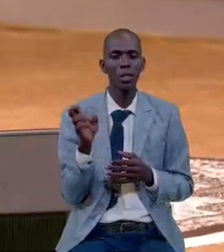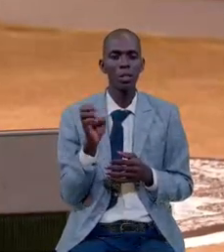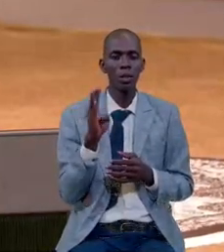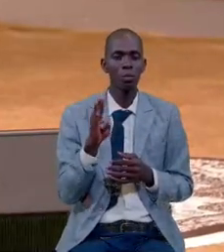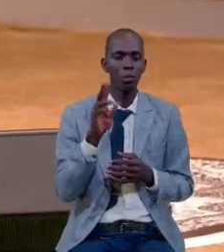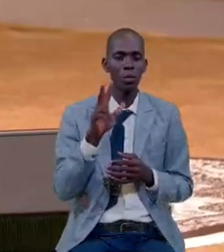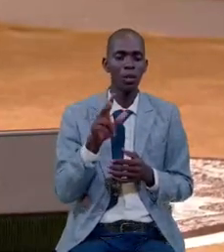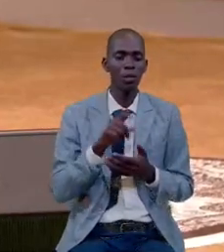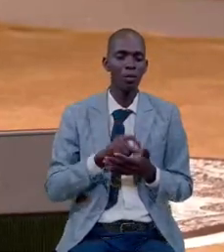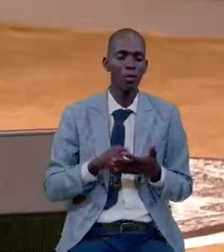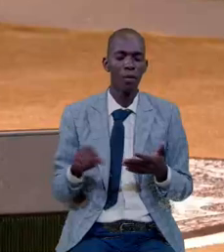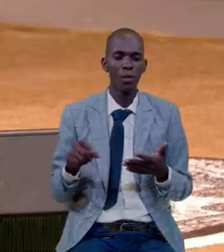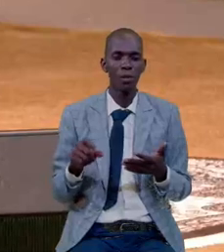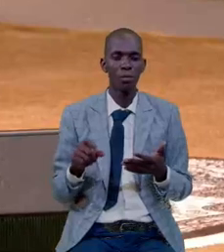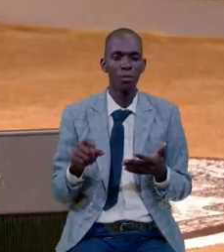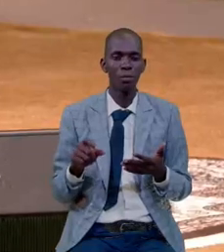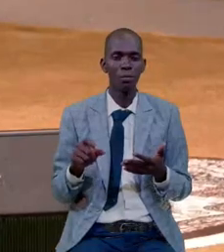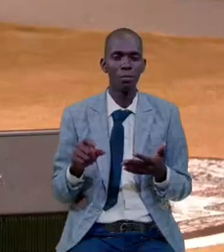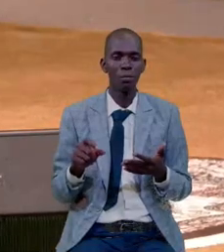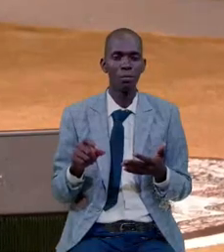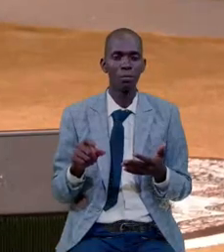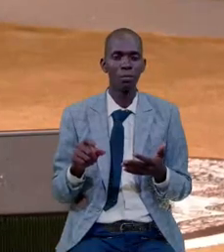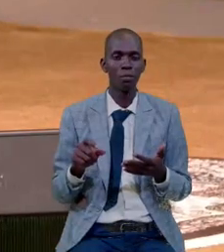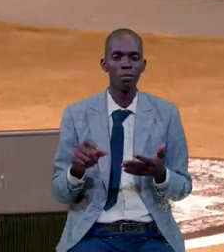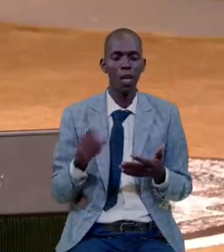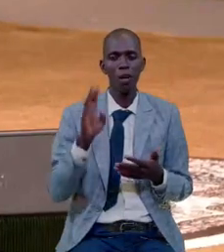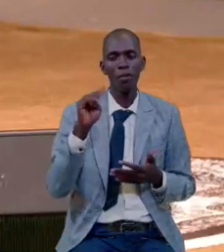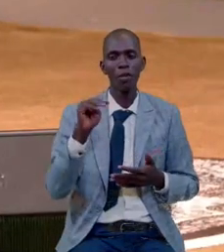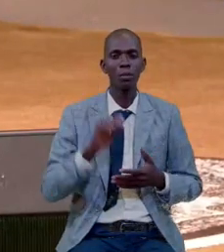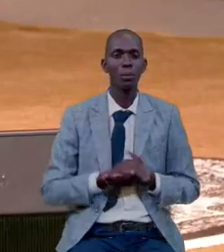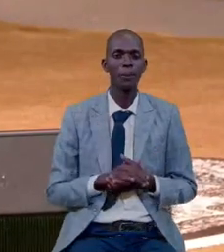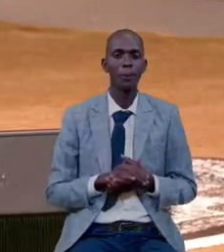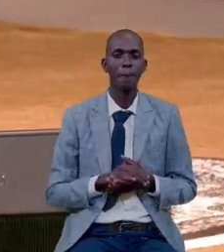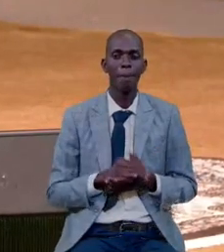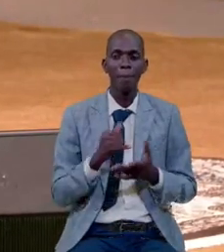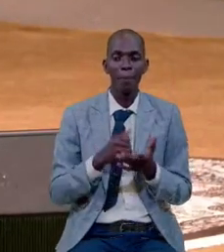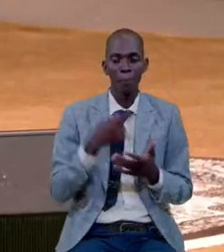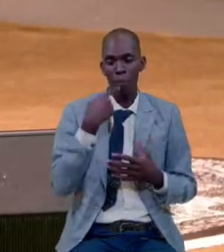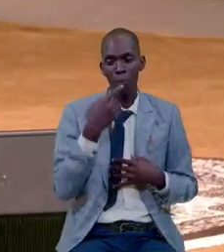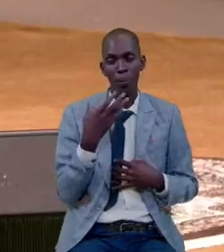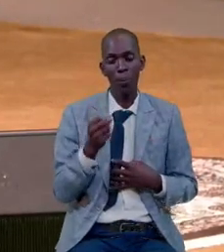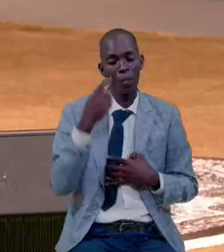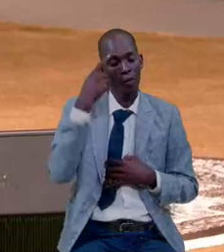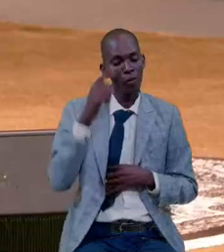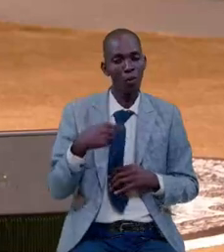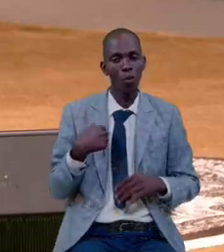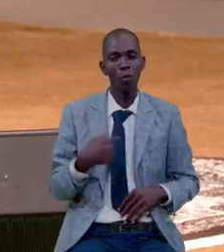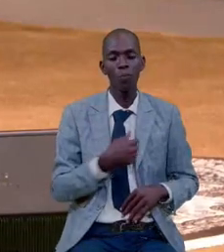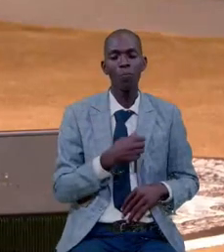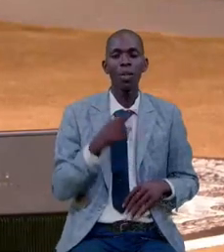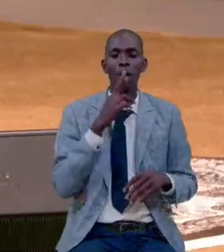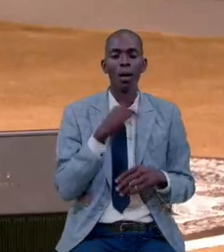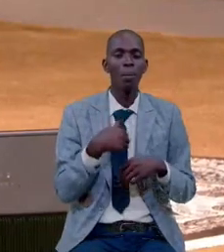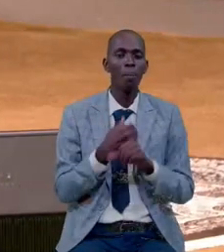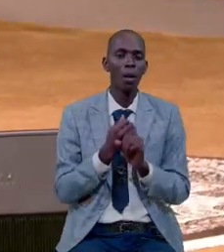3, nous lisons le verset 14. Hébreux 3, 14. Car nous